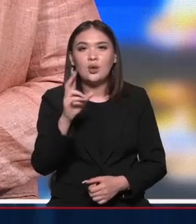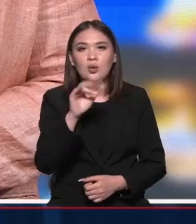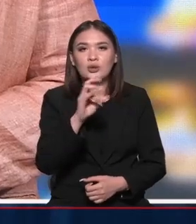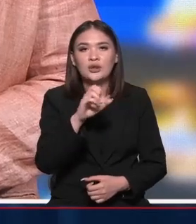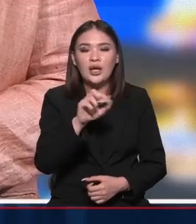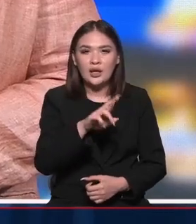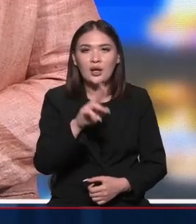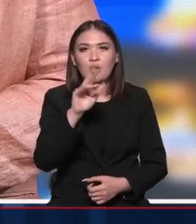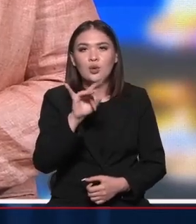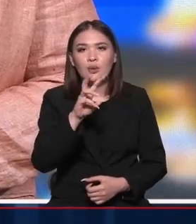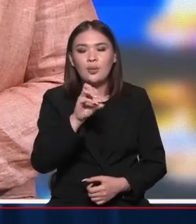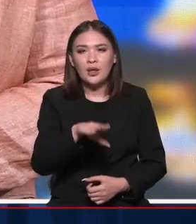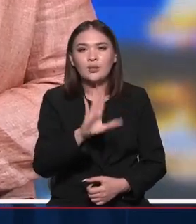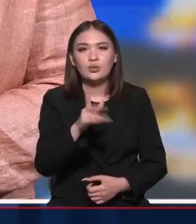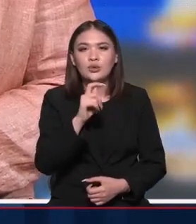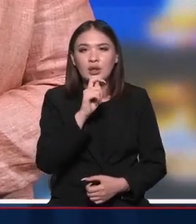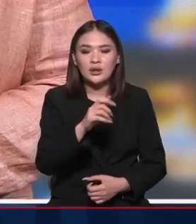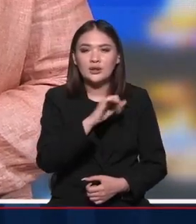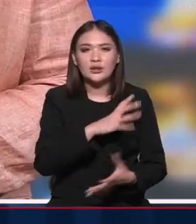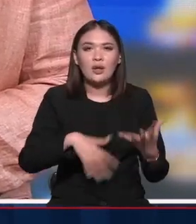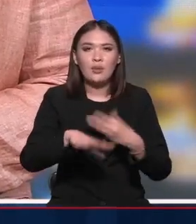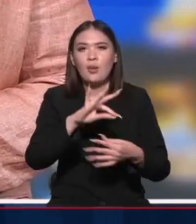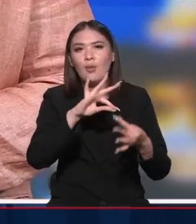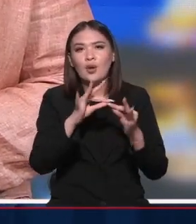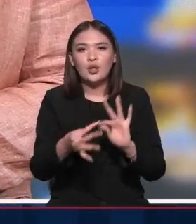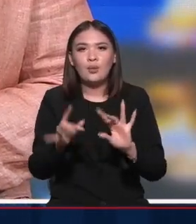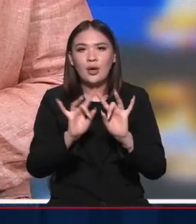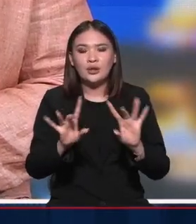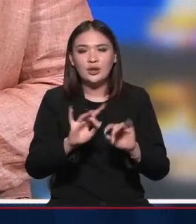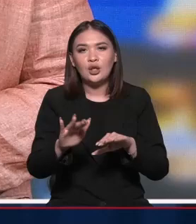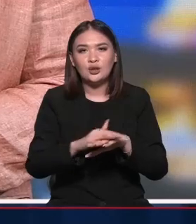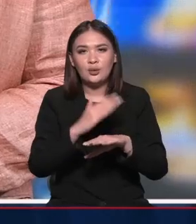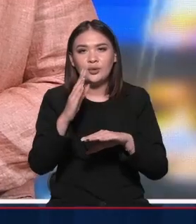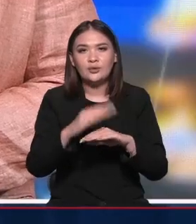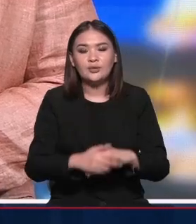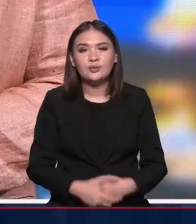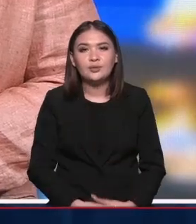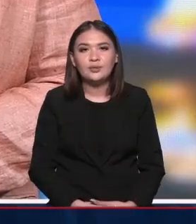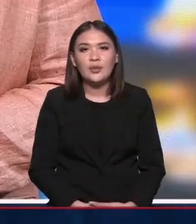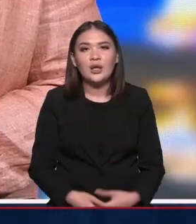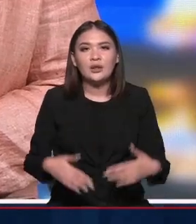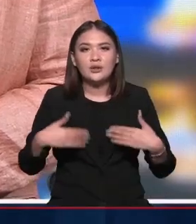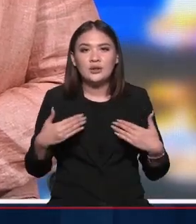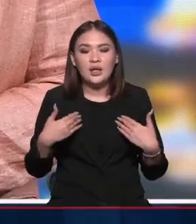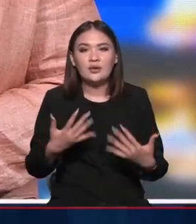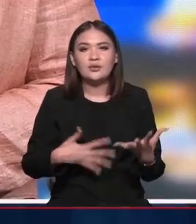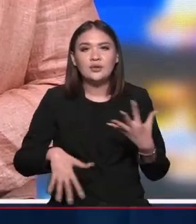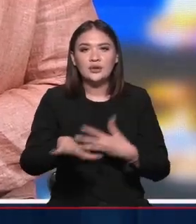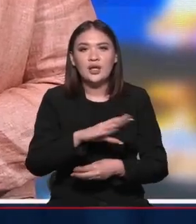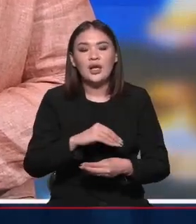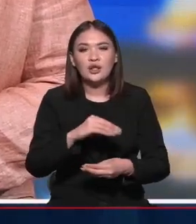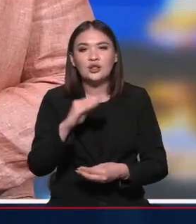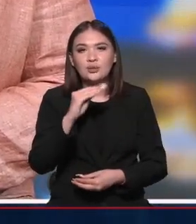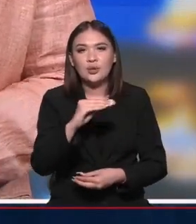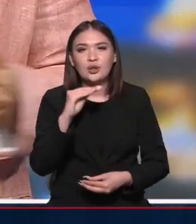Сая курмет она сейчас сама обо всём расскажет подробнее кунса я добрый вечер Приветствую вас Ульяна и всех телезрителей